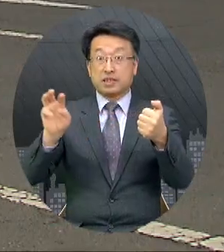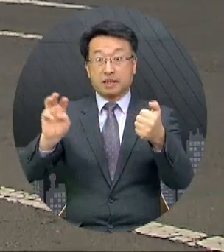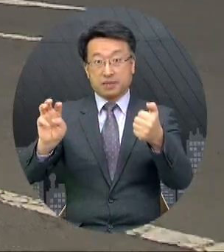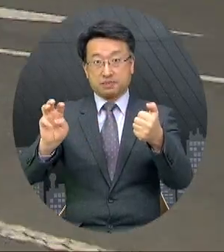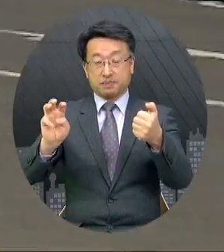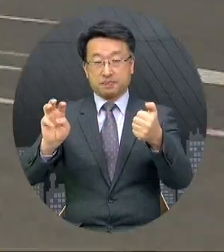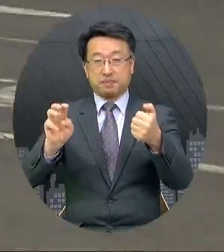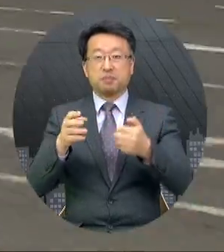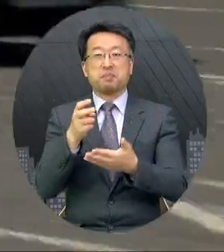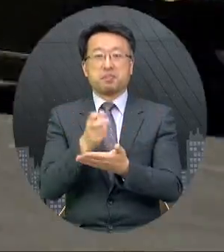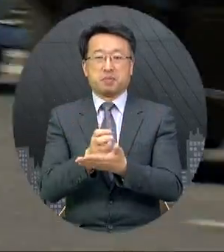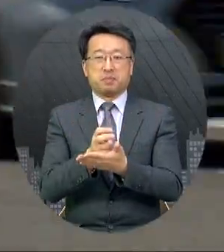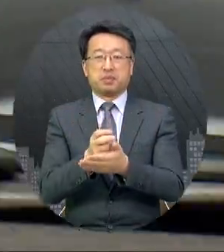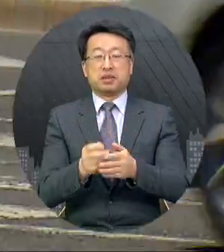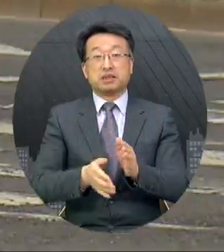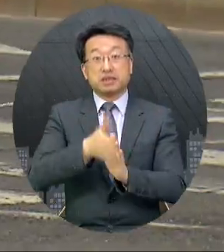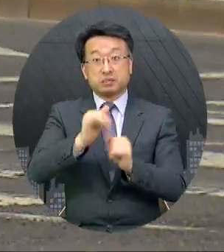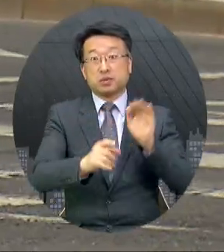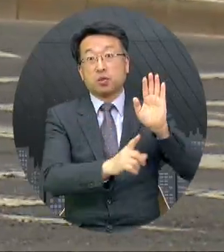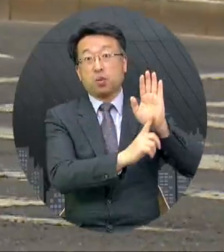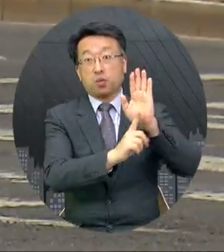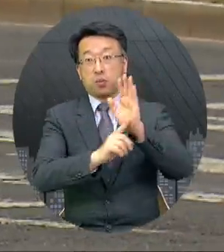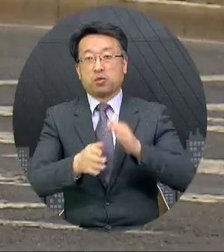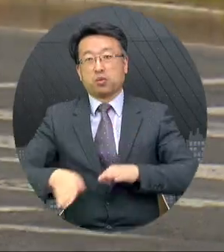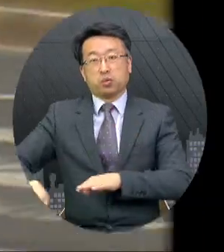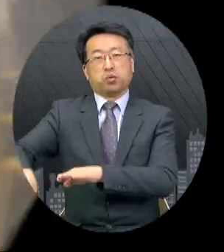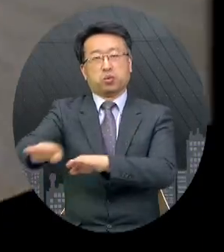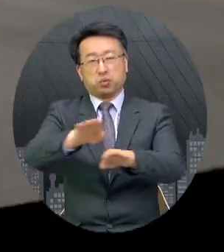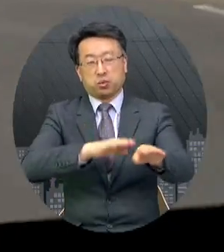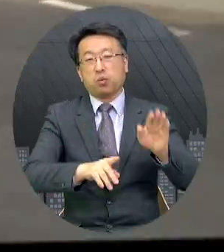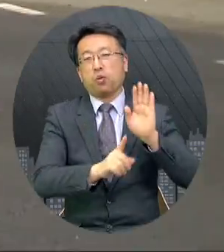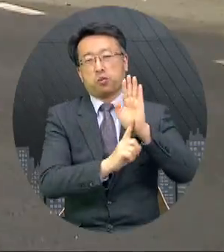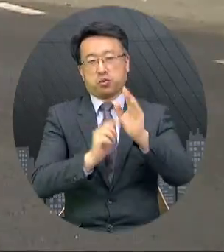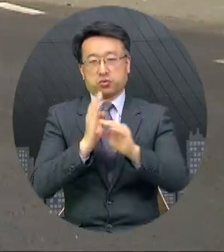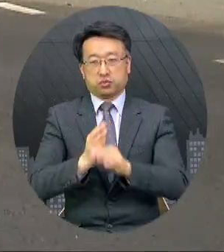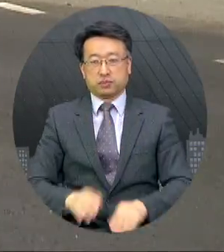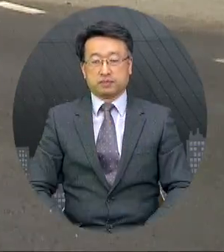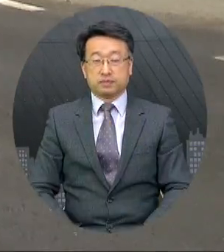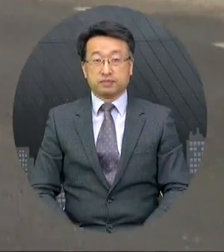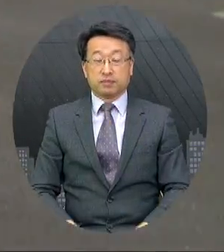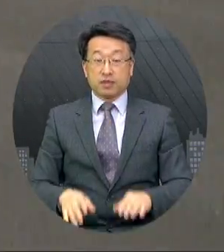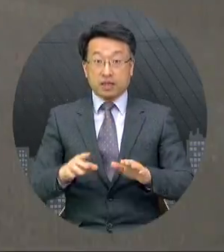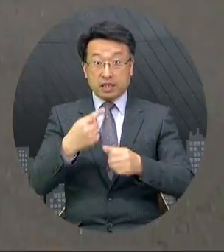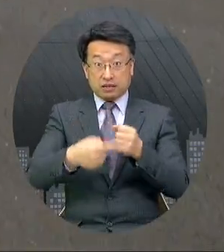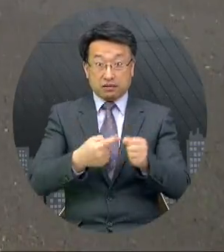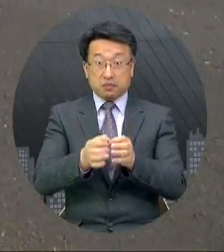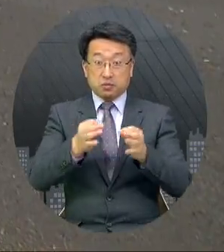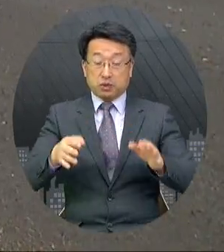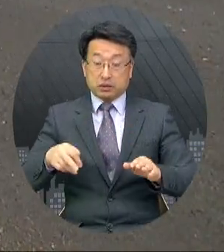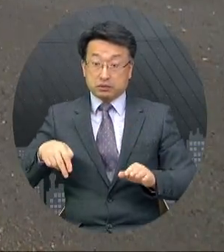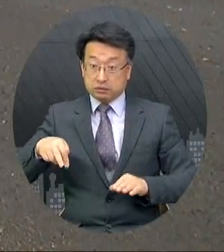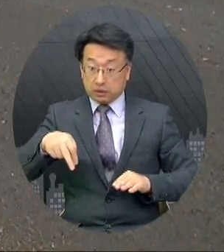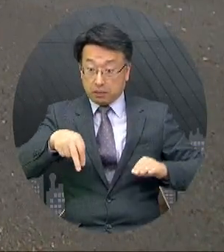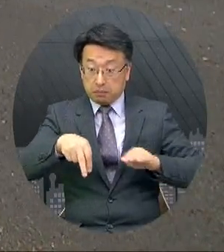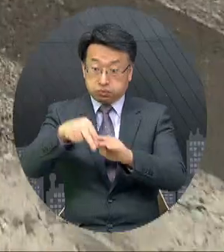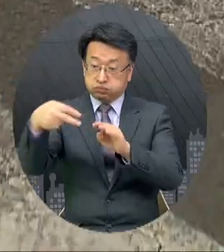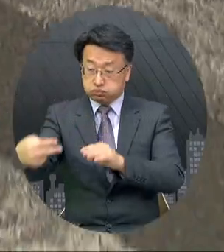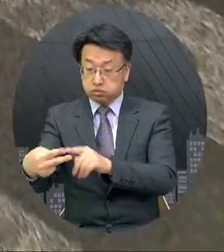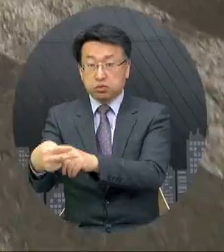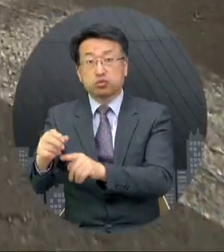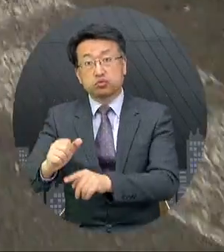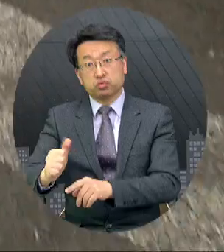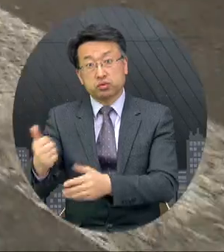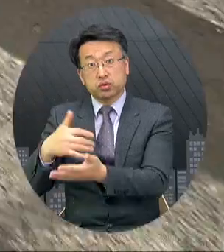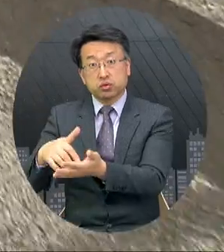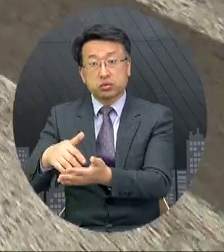안전속도 5030을 시민들에게 알리는 차량 행렬입니다. 한 해 동안 우리나라에서 보행 중 교통사고로 숨지는